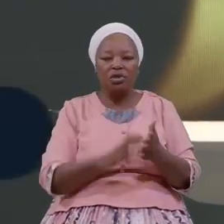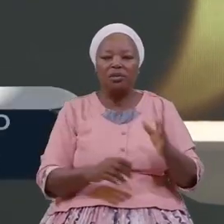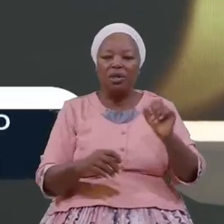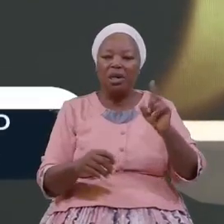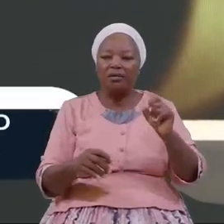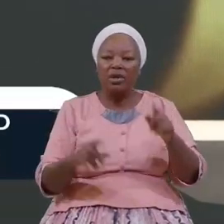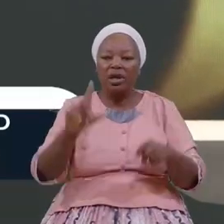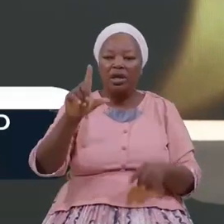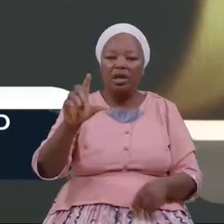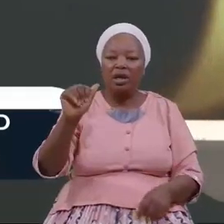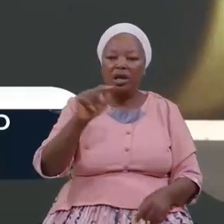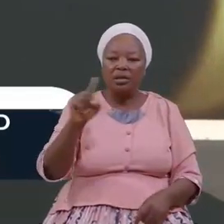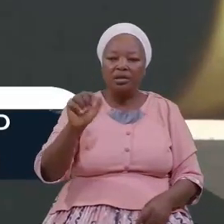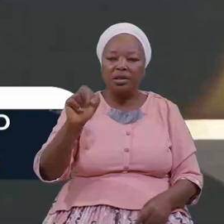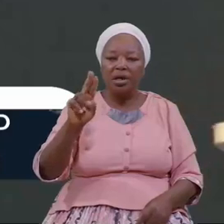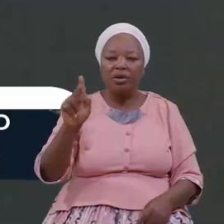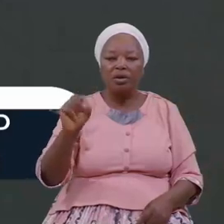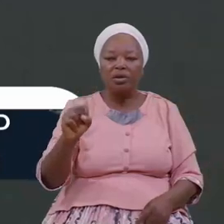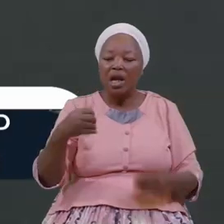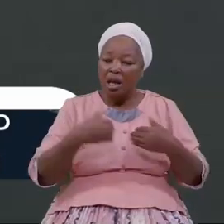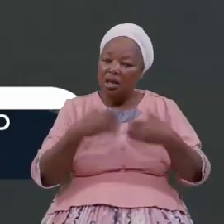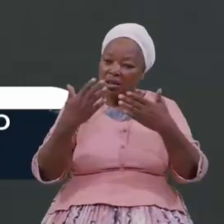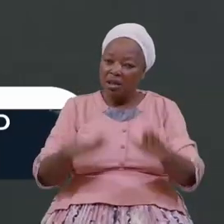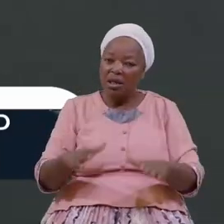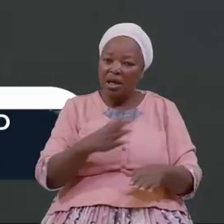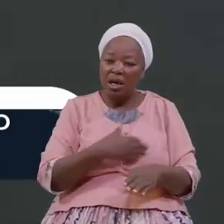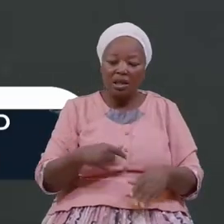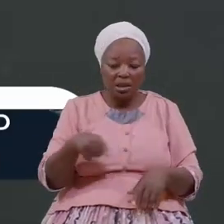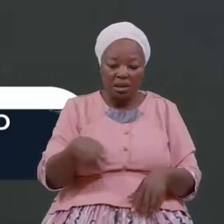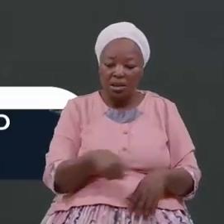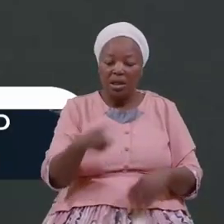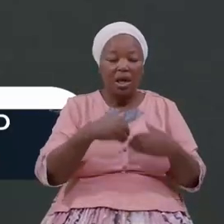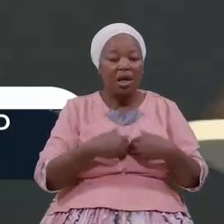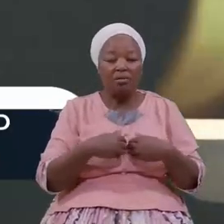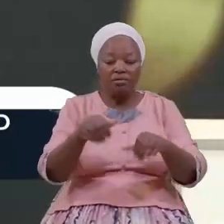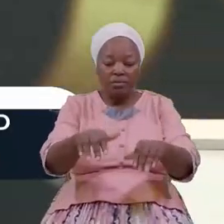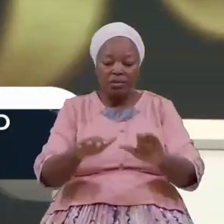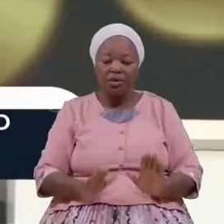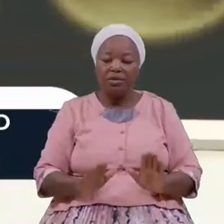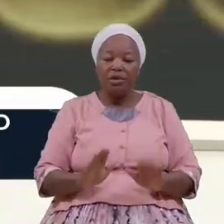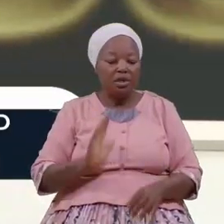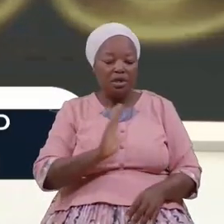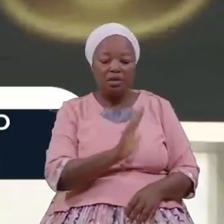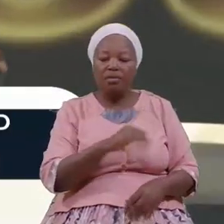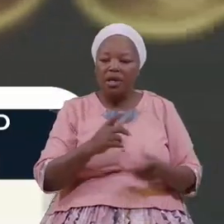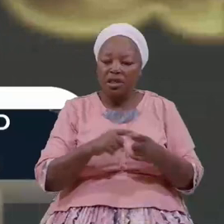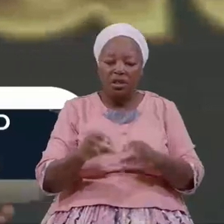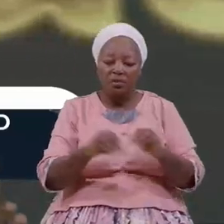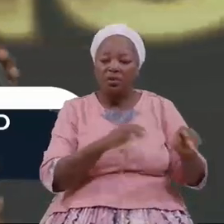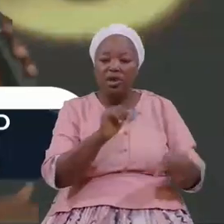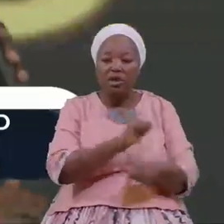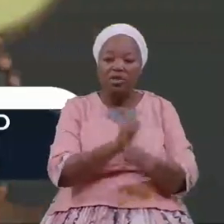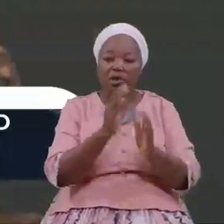Lazare était mort et il a même été enterré. Et